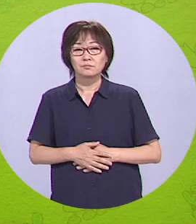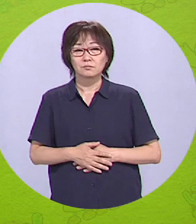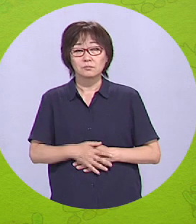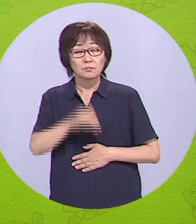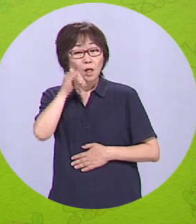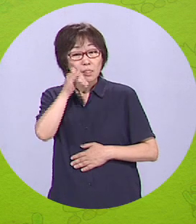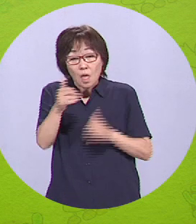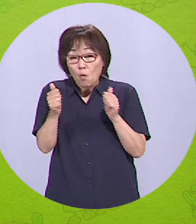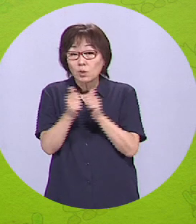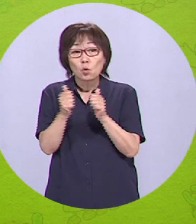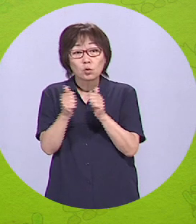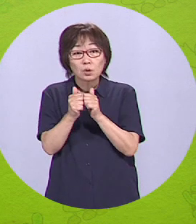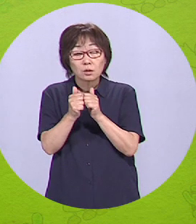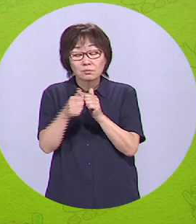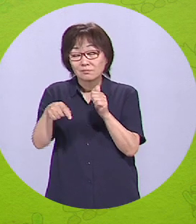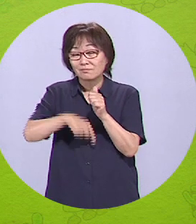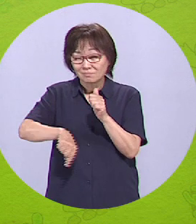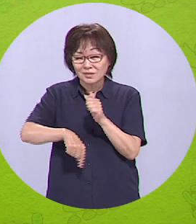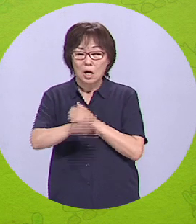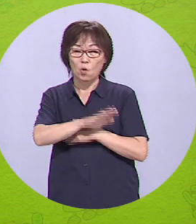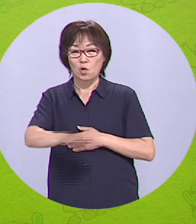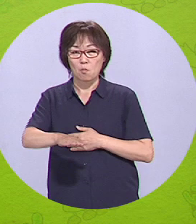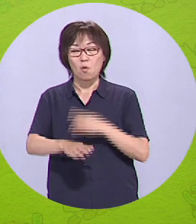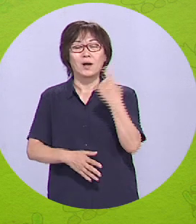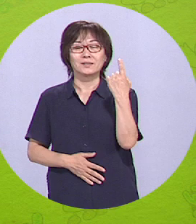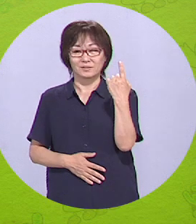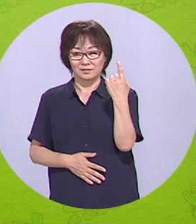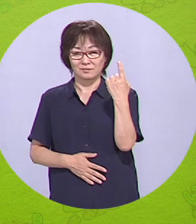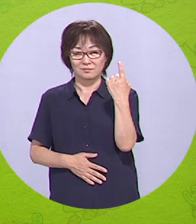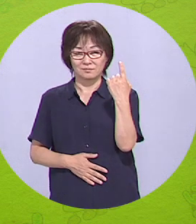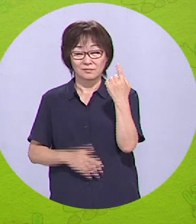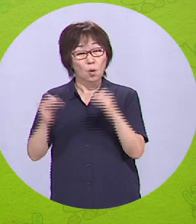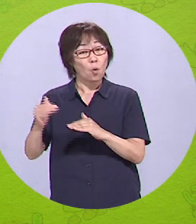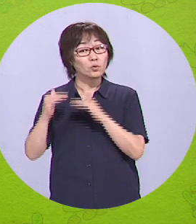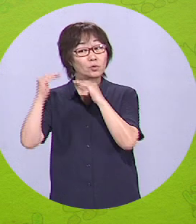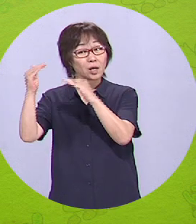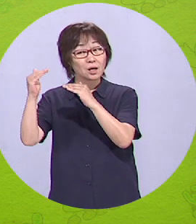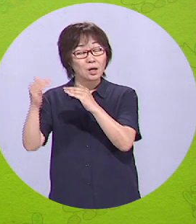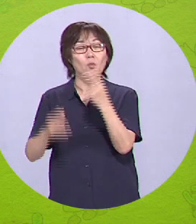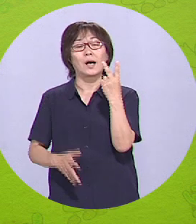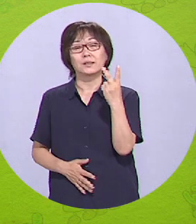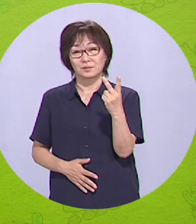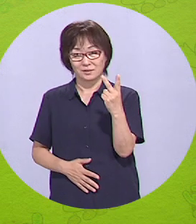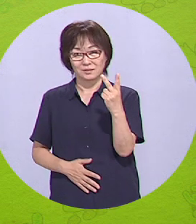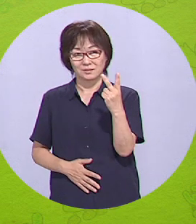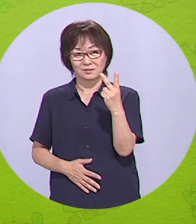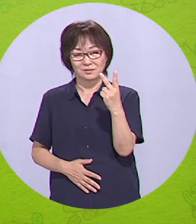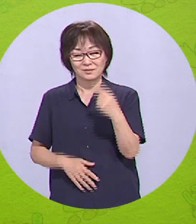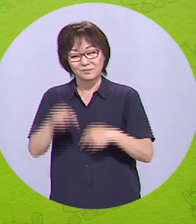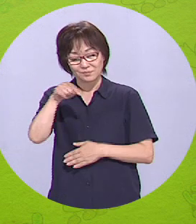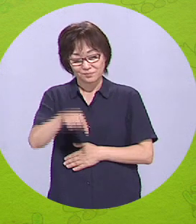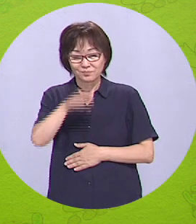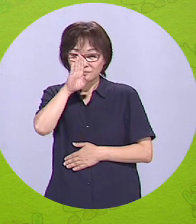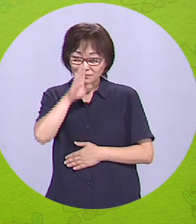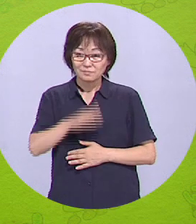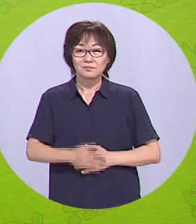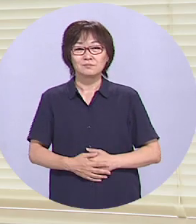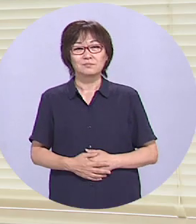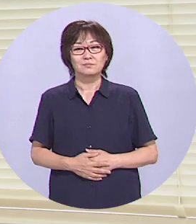電話相談のうち子どもは1を、大人は2を押してください